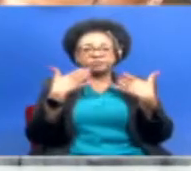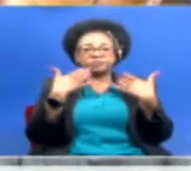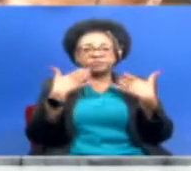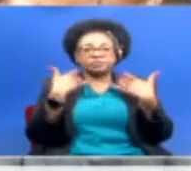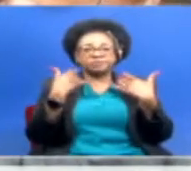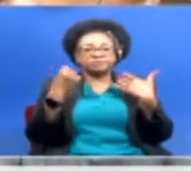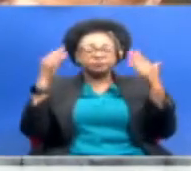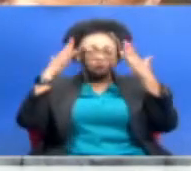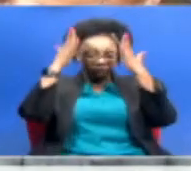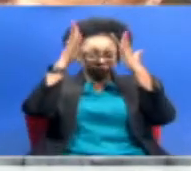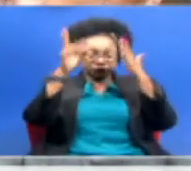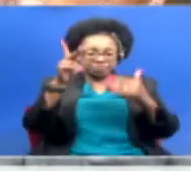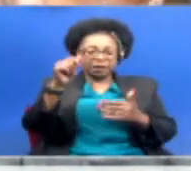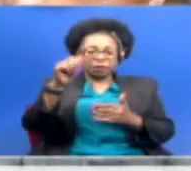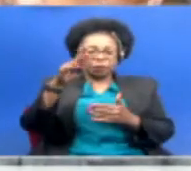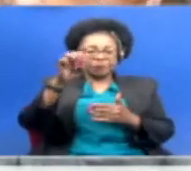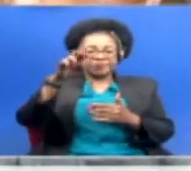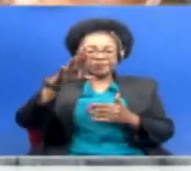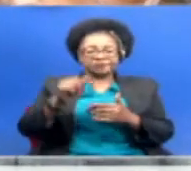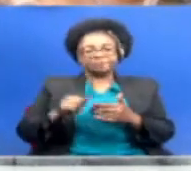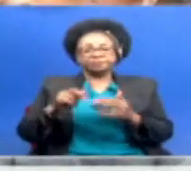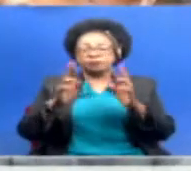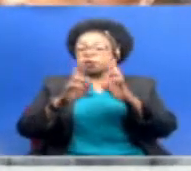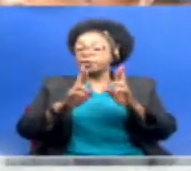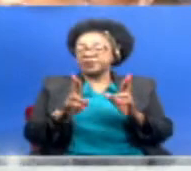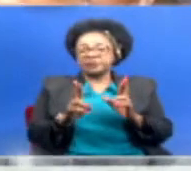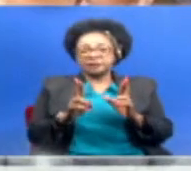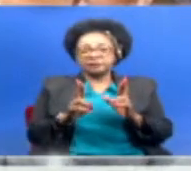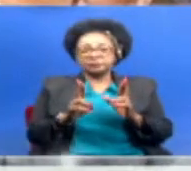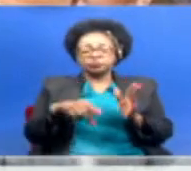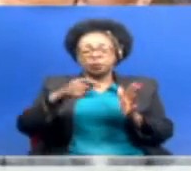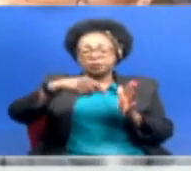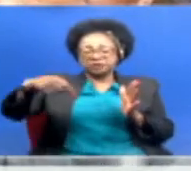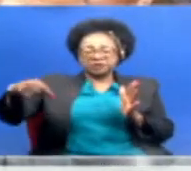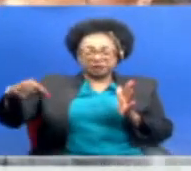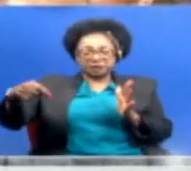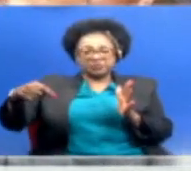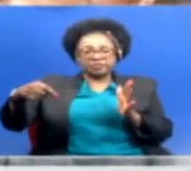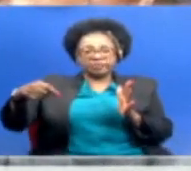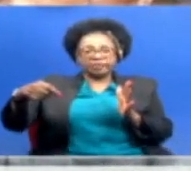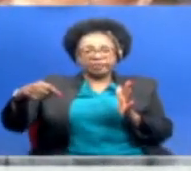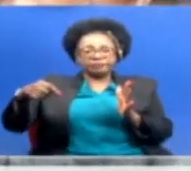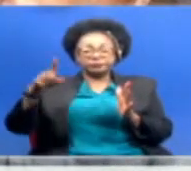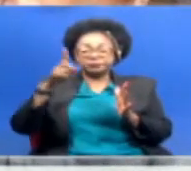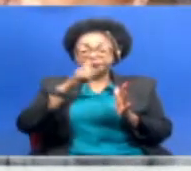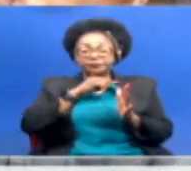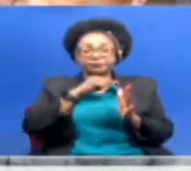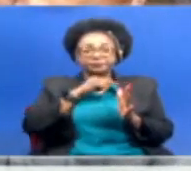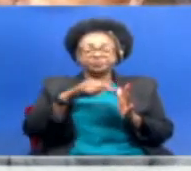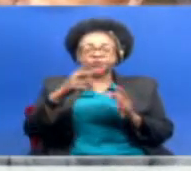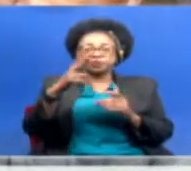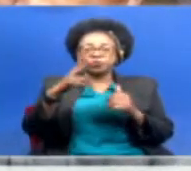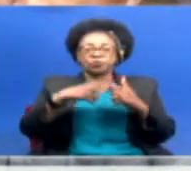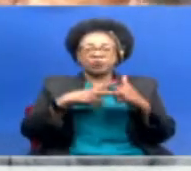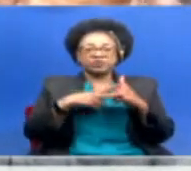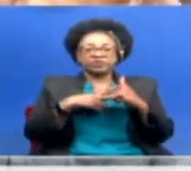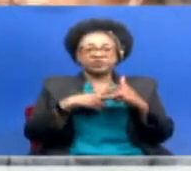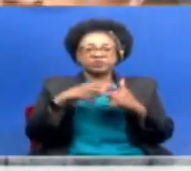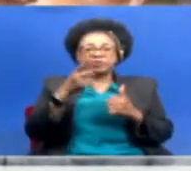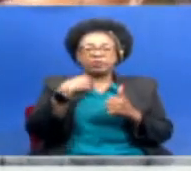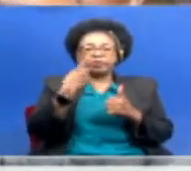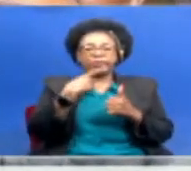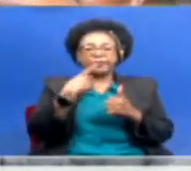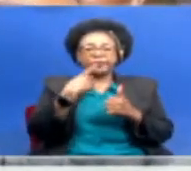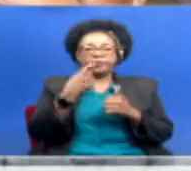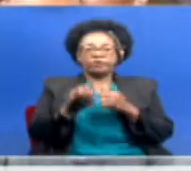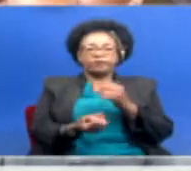Kawira Mwangaza, and we have already signed, appended our signatures, the 27 of us who form or